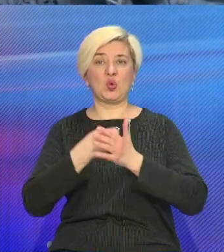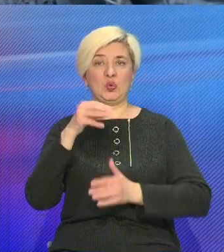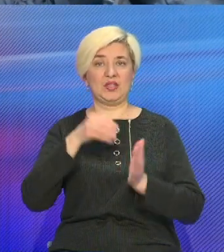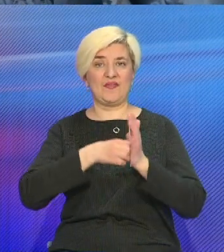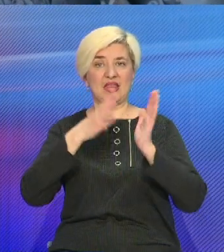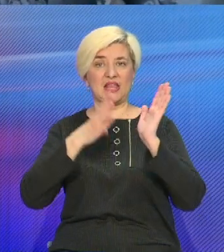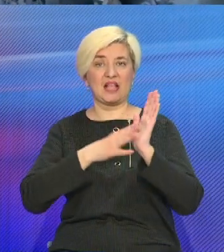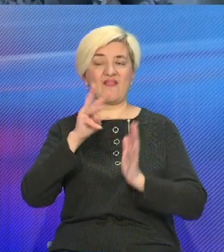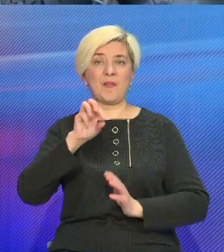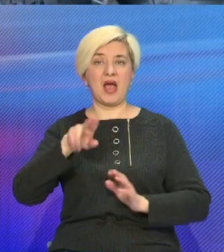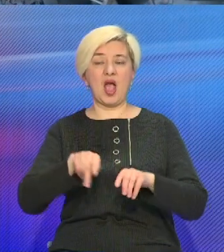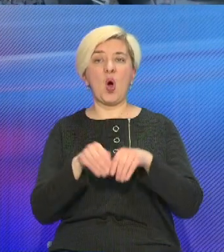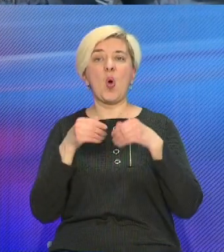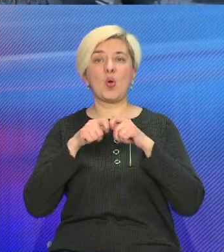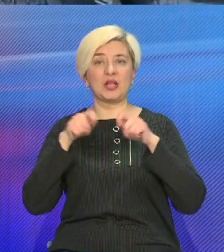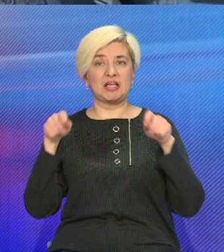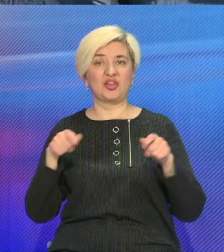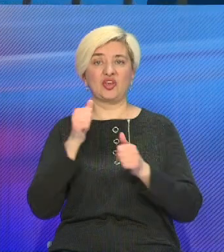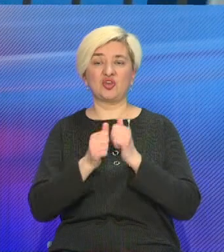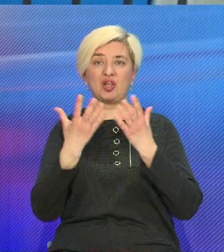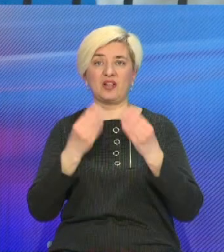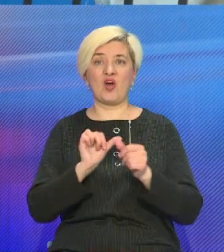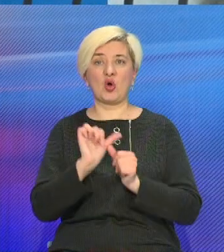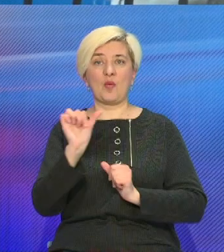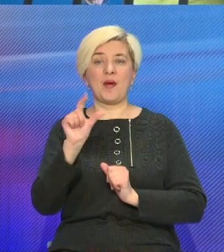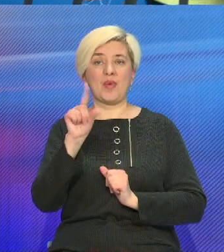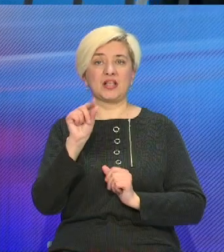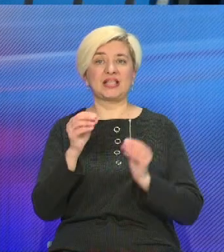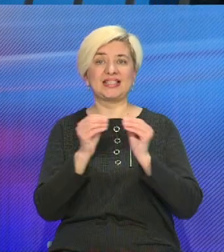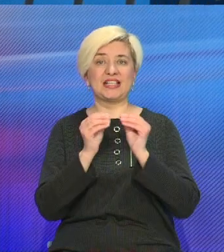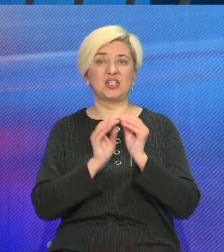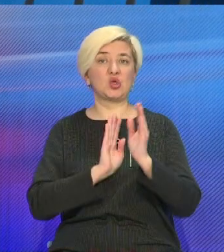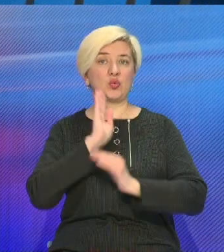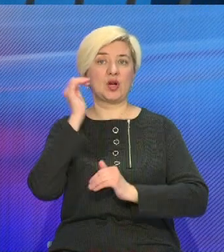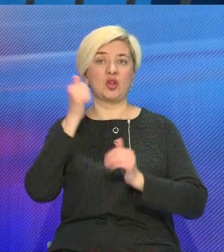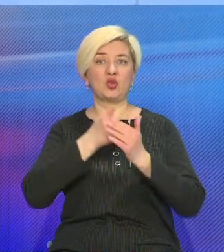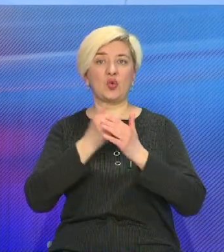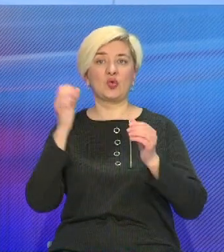19 мая. Она открыта ежедневно, кроме понедельника, с 10 часов утра до 9 часов